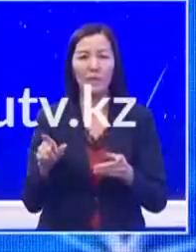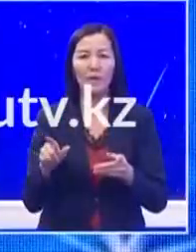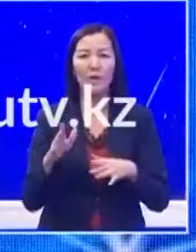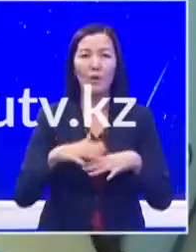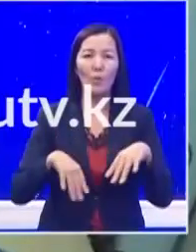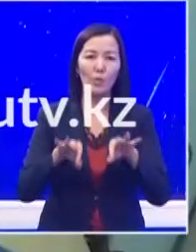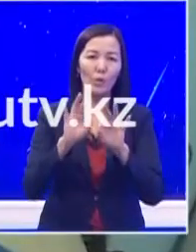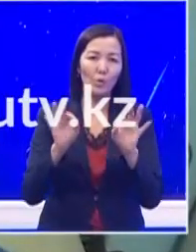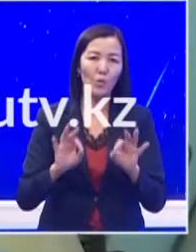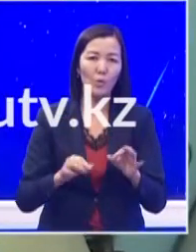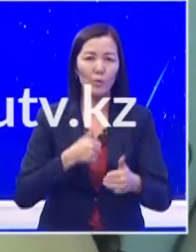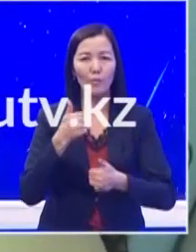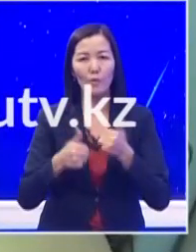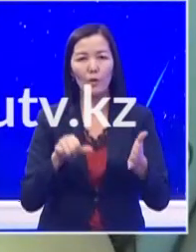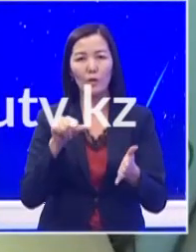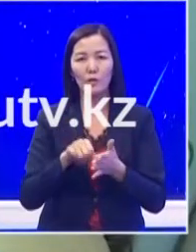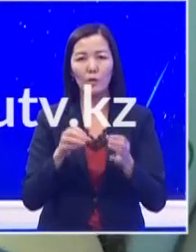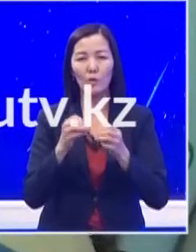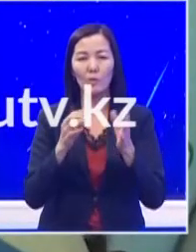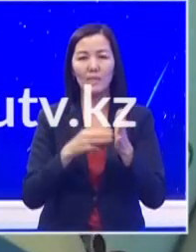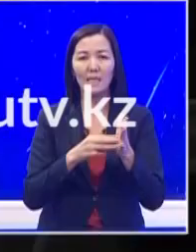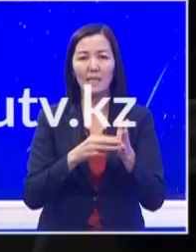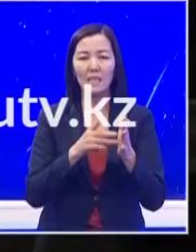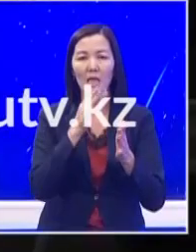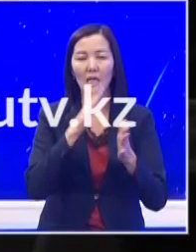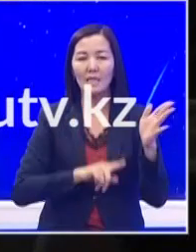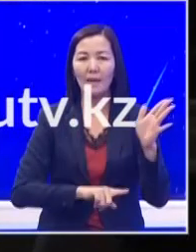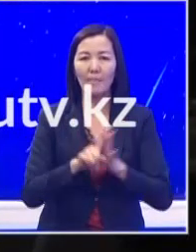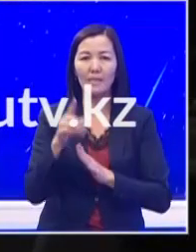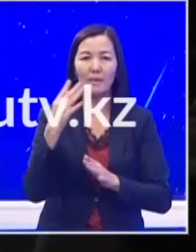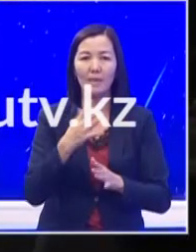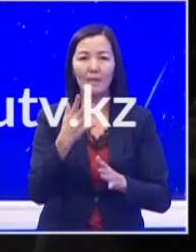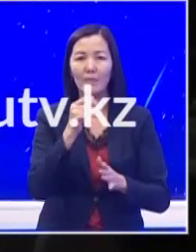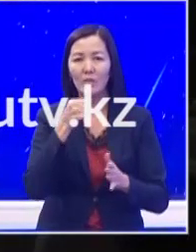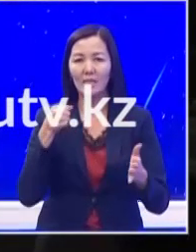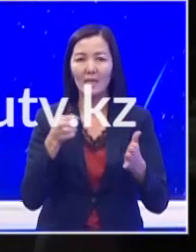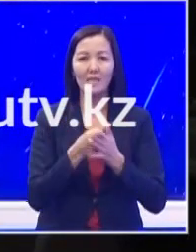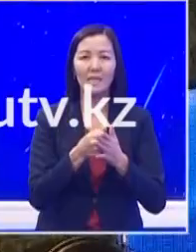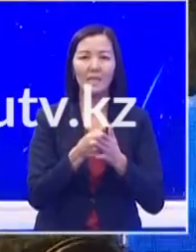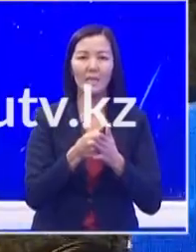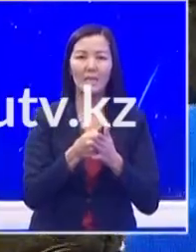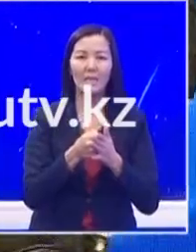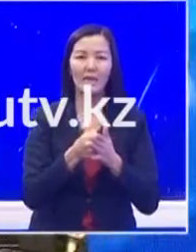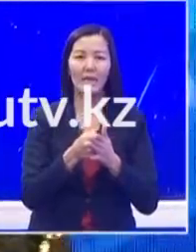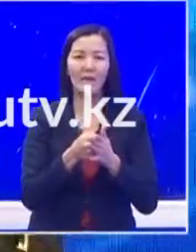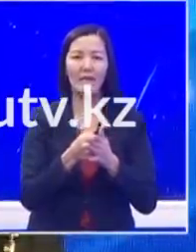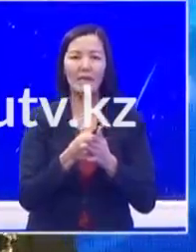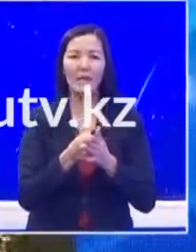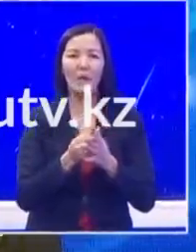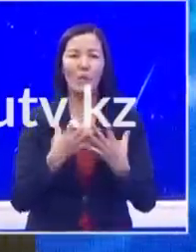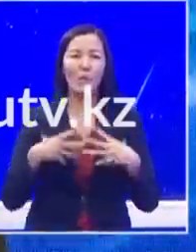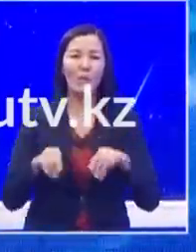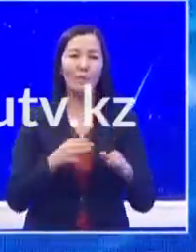қолөнер бойынша сынға түскен. Яғни 18 бен 45 жас аралығындағы дарынды азаматтар мүмкіндіктерінің шектеулі болғанына